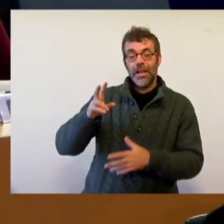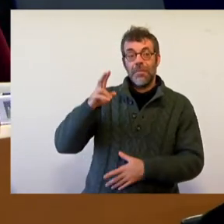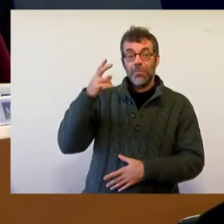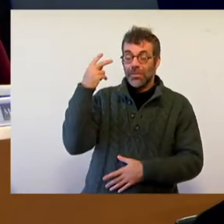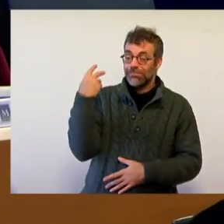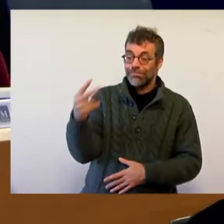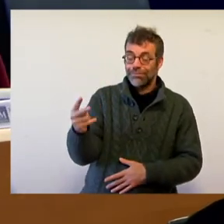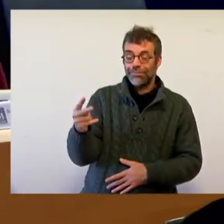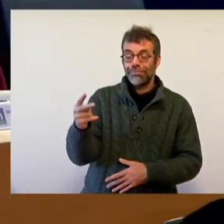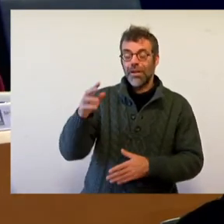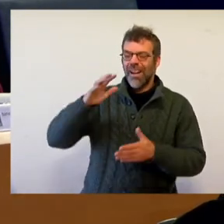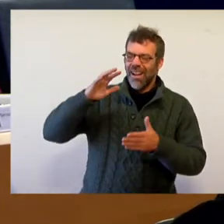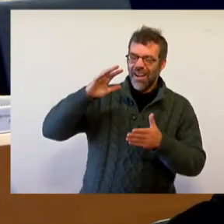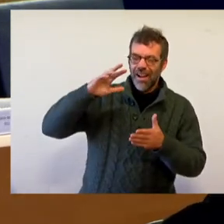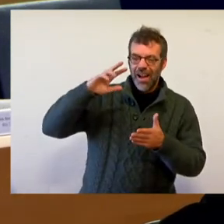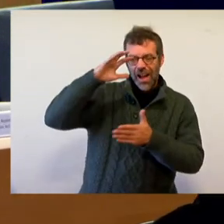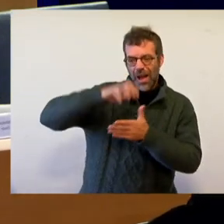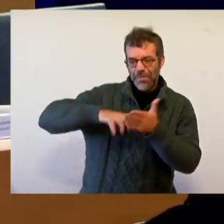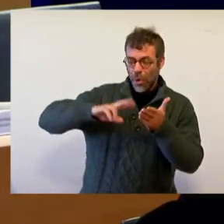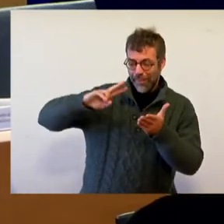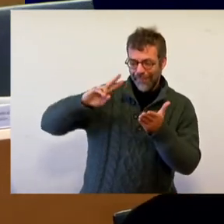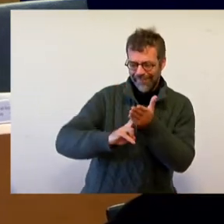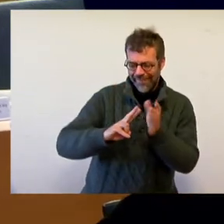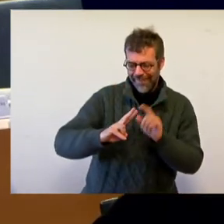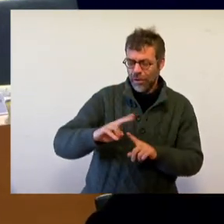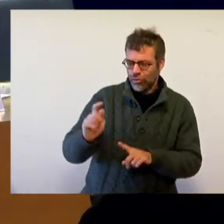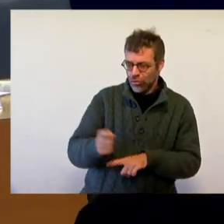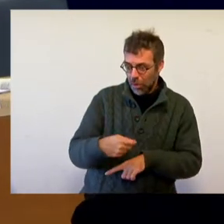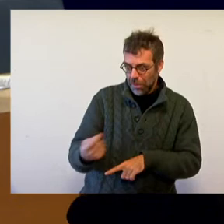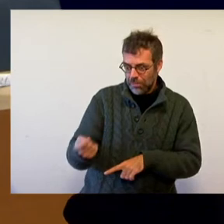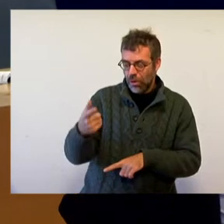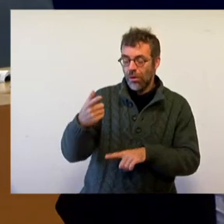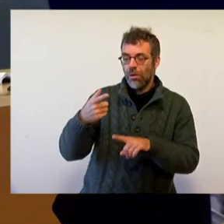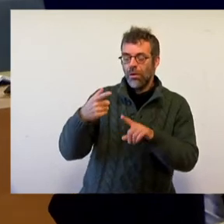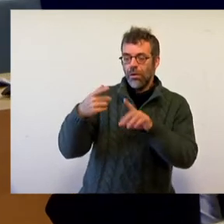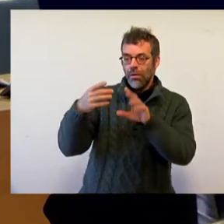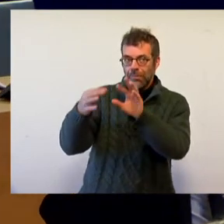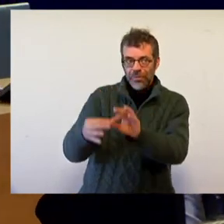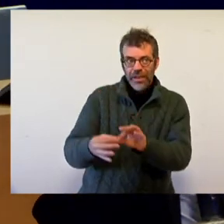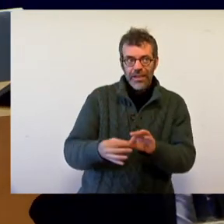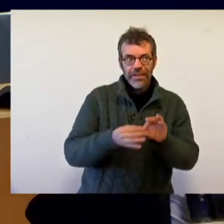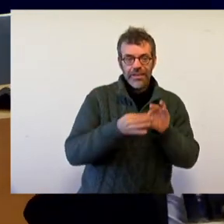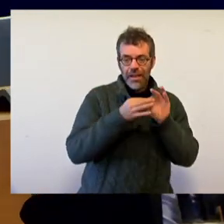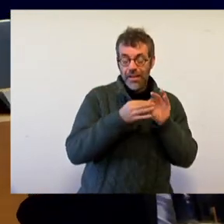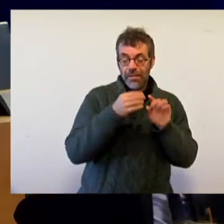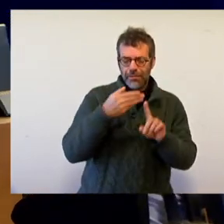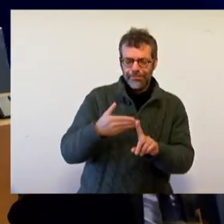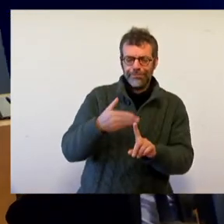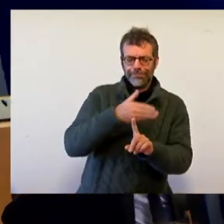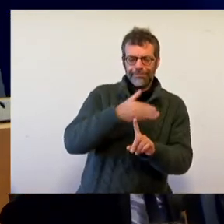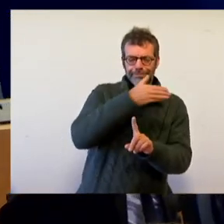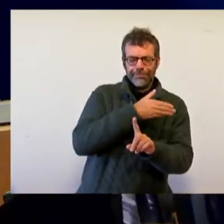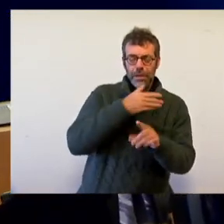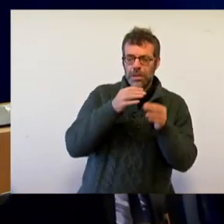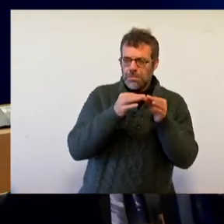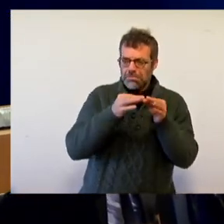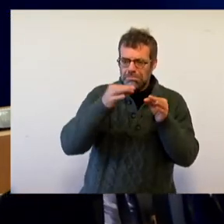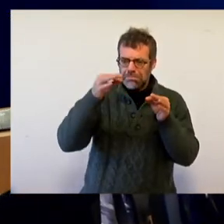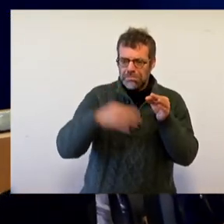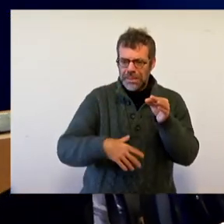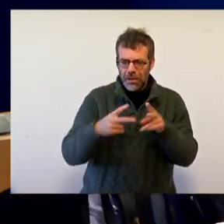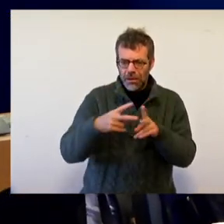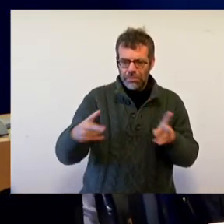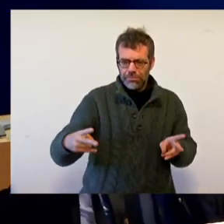rapport qui devrait s'appuyer sur une rétrospective, un bilan en fait de votre